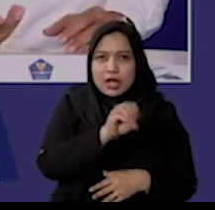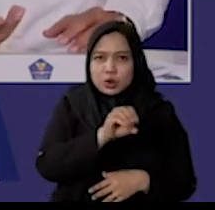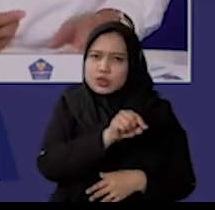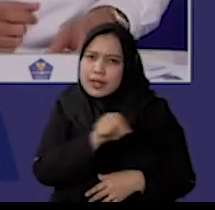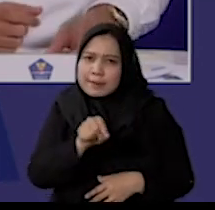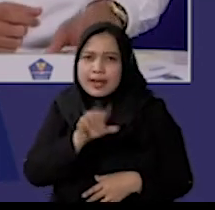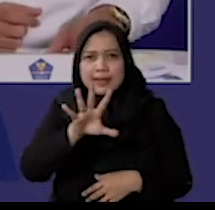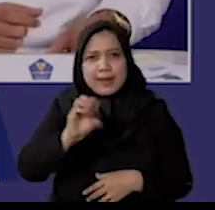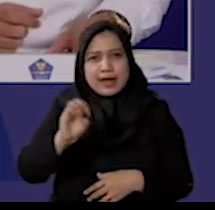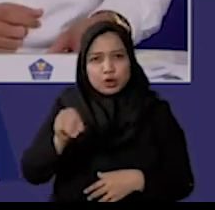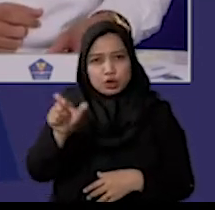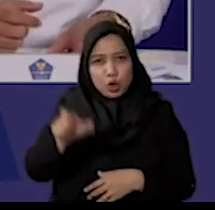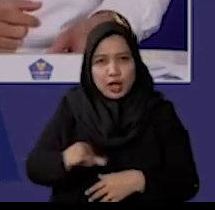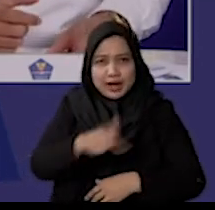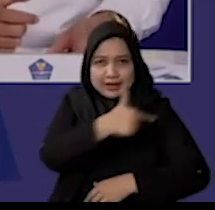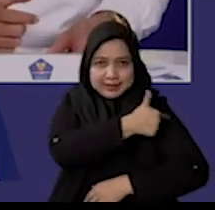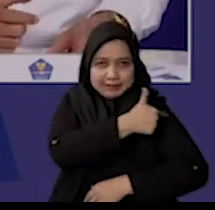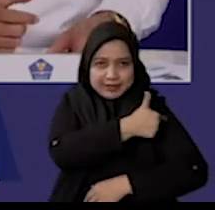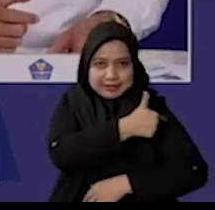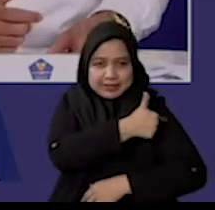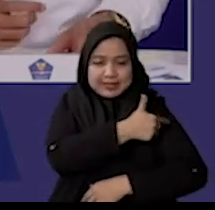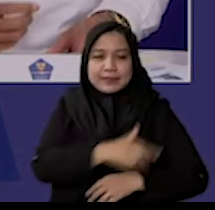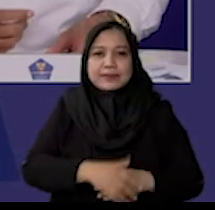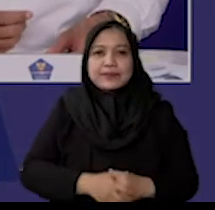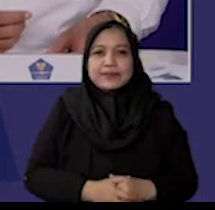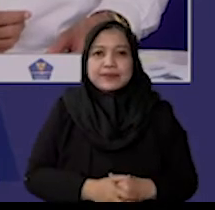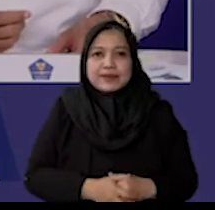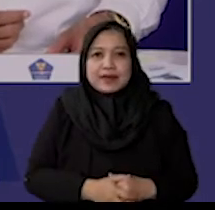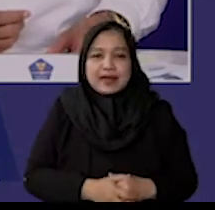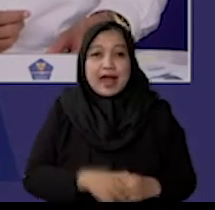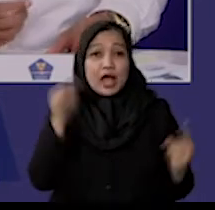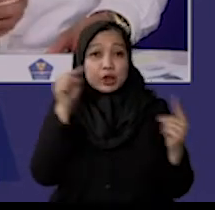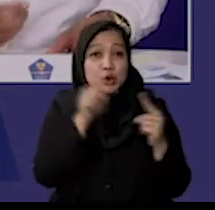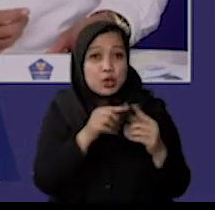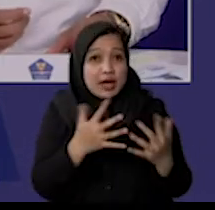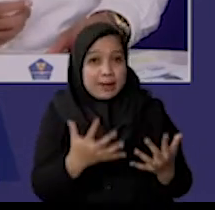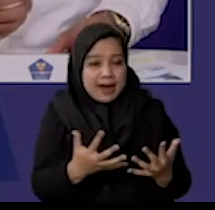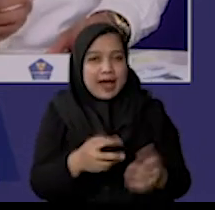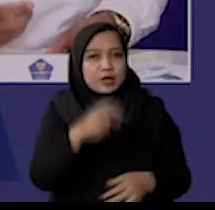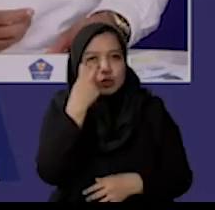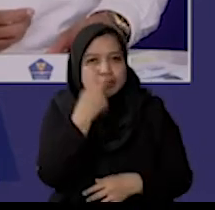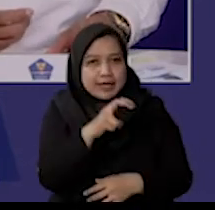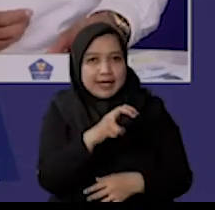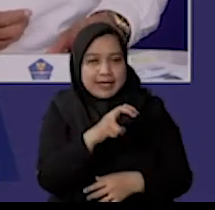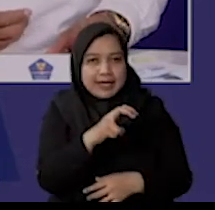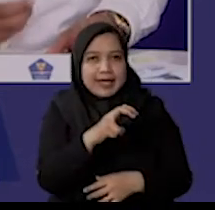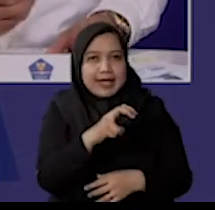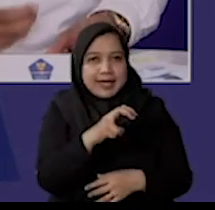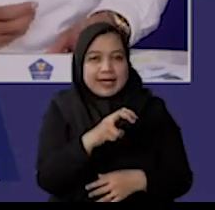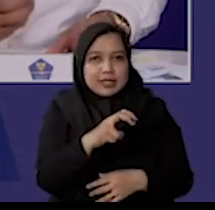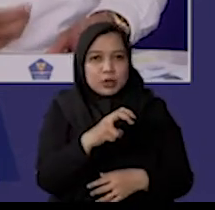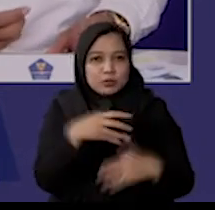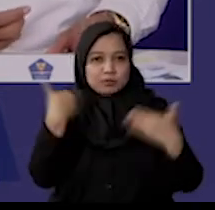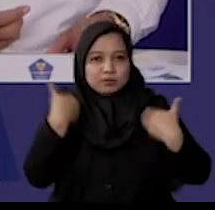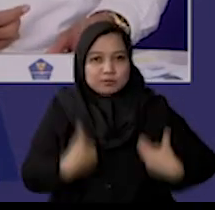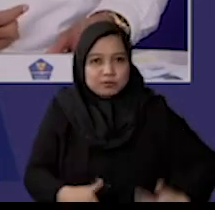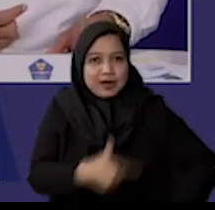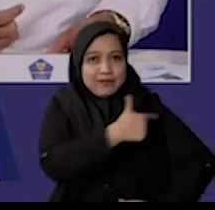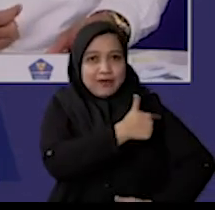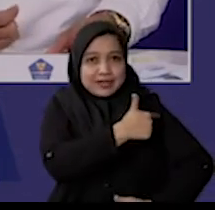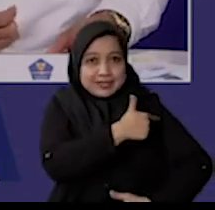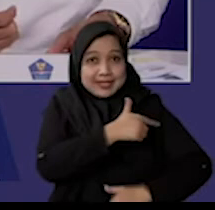orang. Dan ini kita ingin memastikan dan menilai bahwa keamanan pada manusia itu dapat